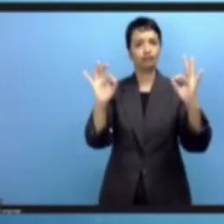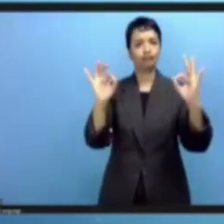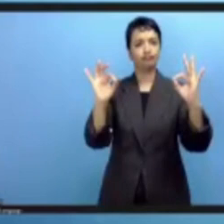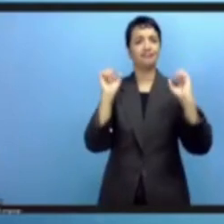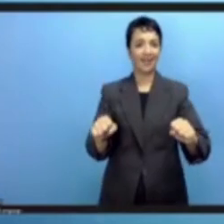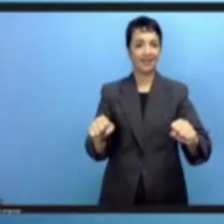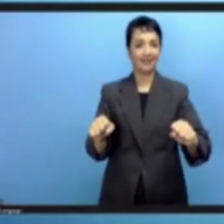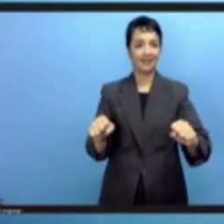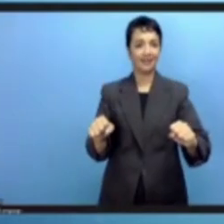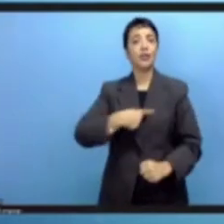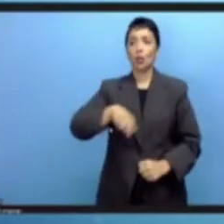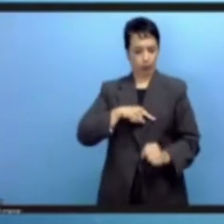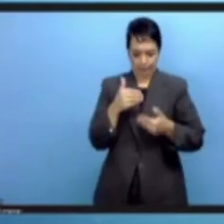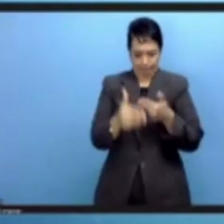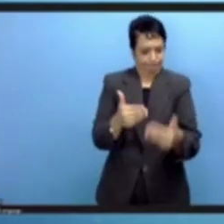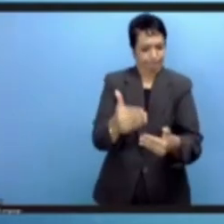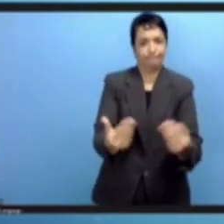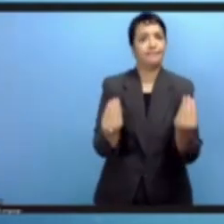bien public.